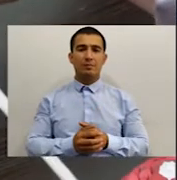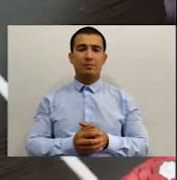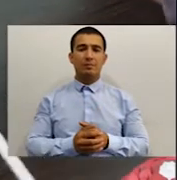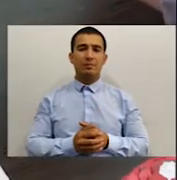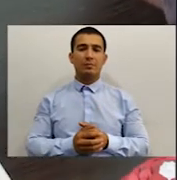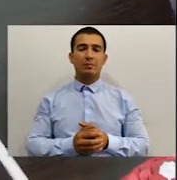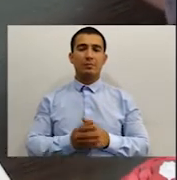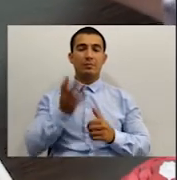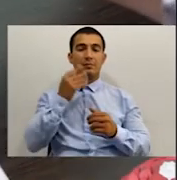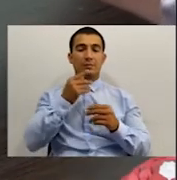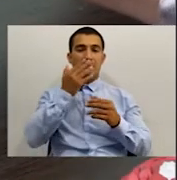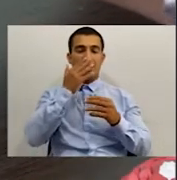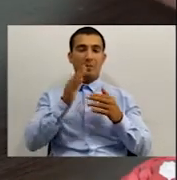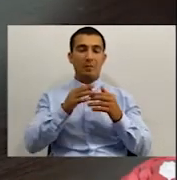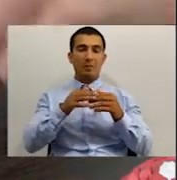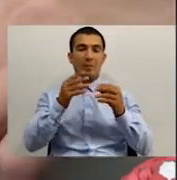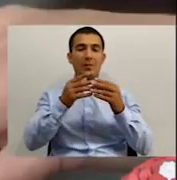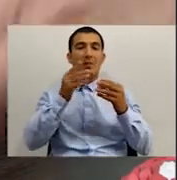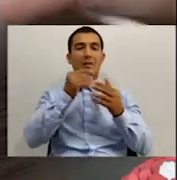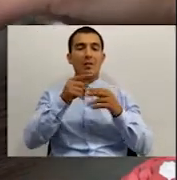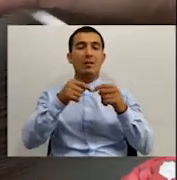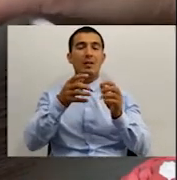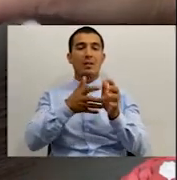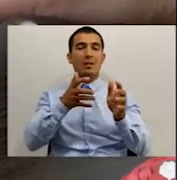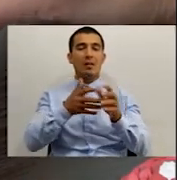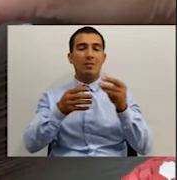Үшіде тұрса, чықып кетеді.